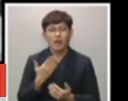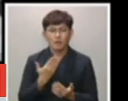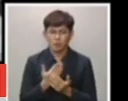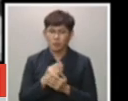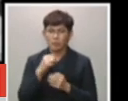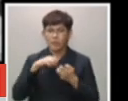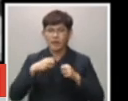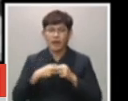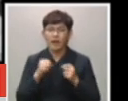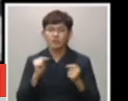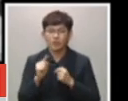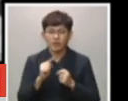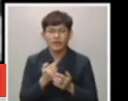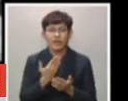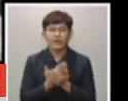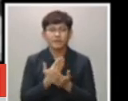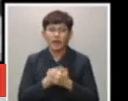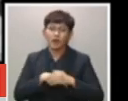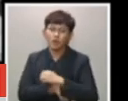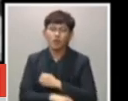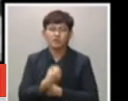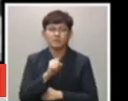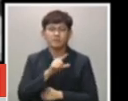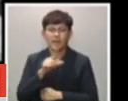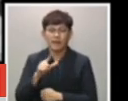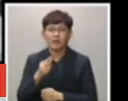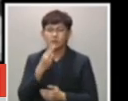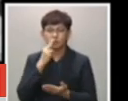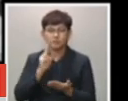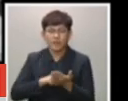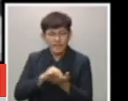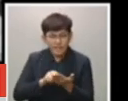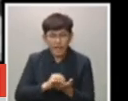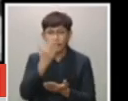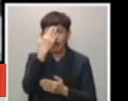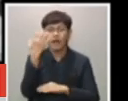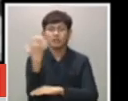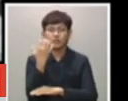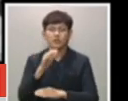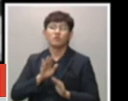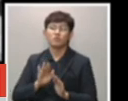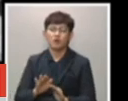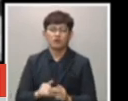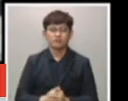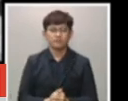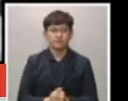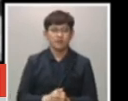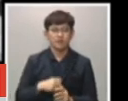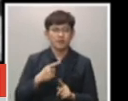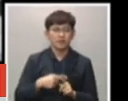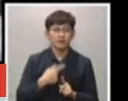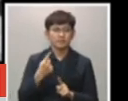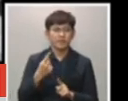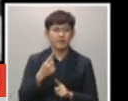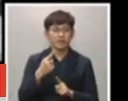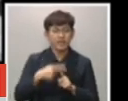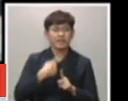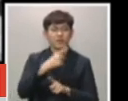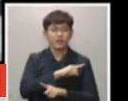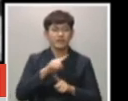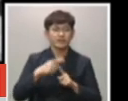าทจดหมายลาตายวางไว้หน้าทีวี11มกราคม2563แม่ค้าสาวขายผลไม้เครียดจั